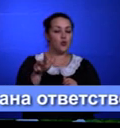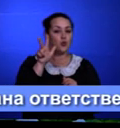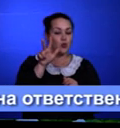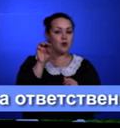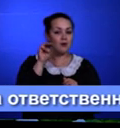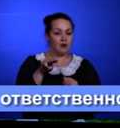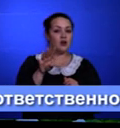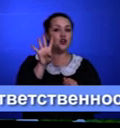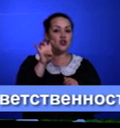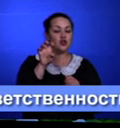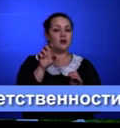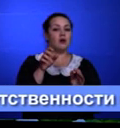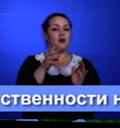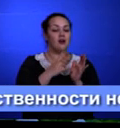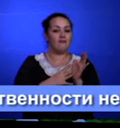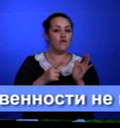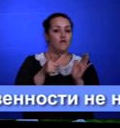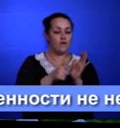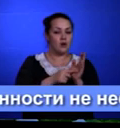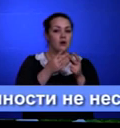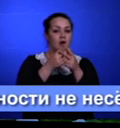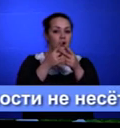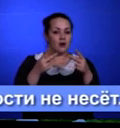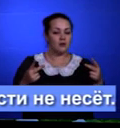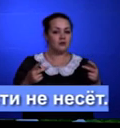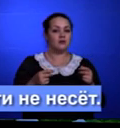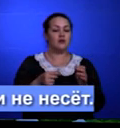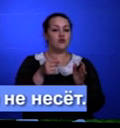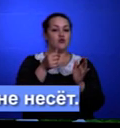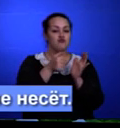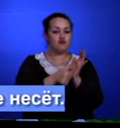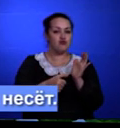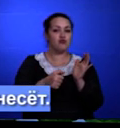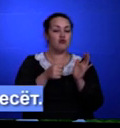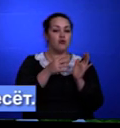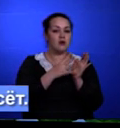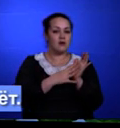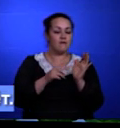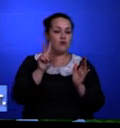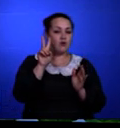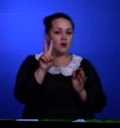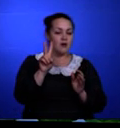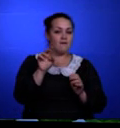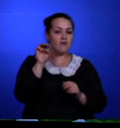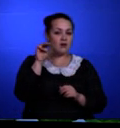3497 у вас получилось 692500 3